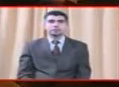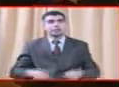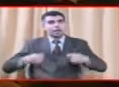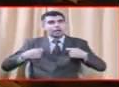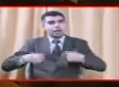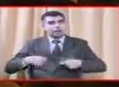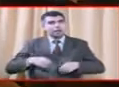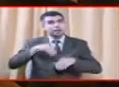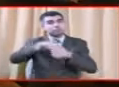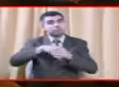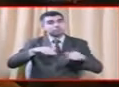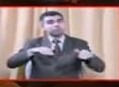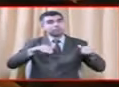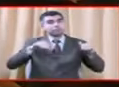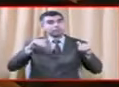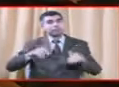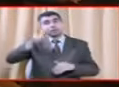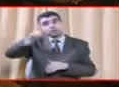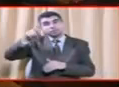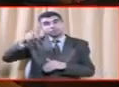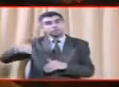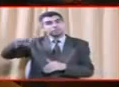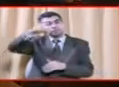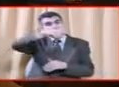سيد الرئيس، السيدات والسادة